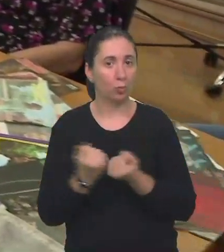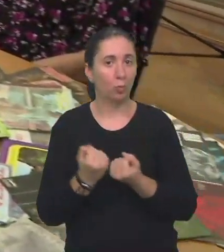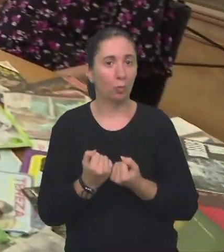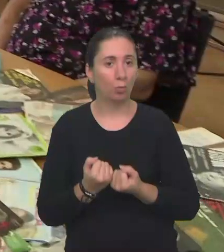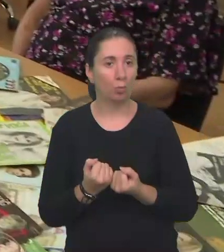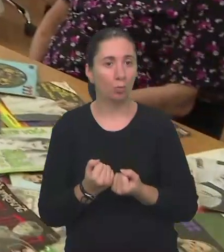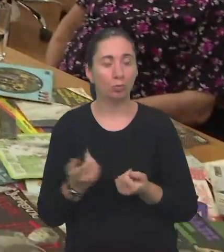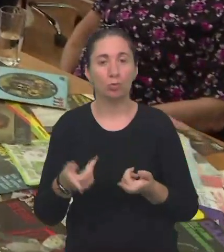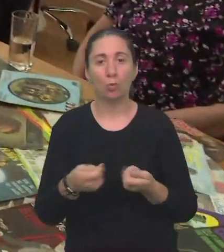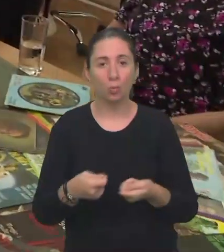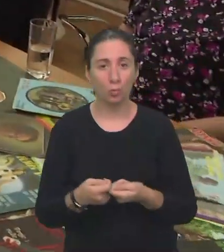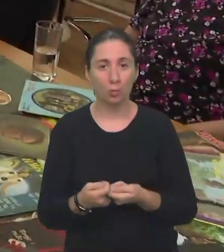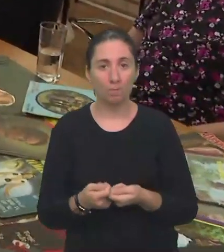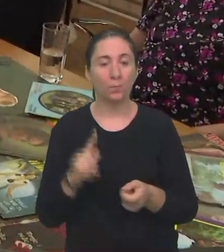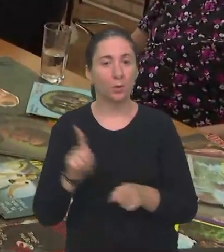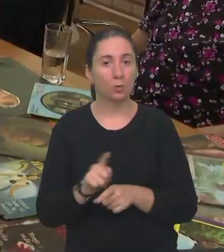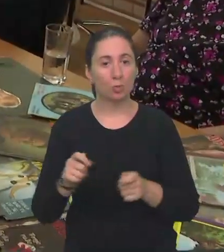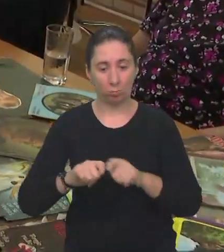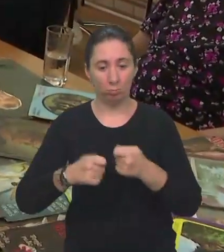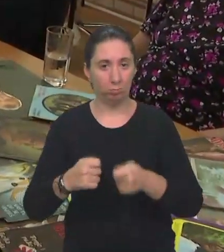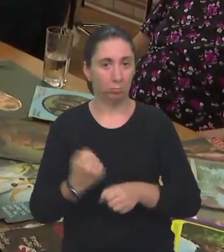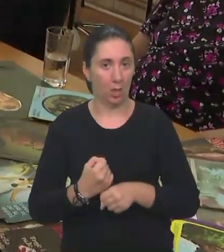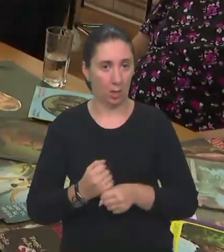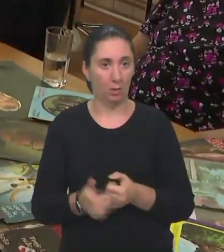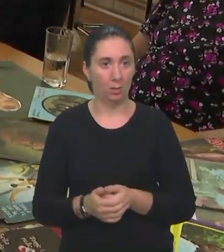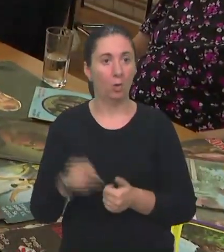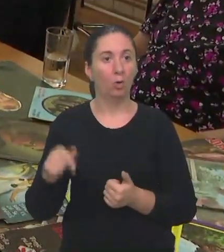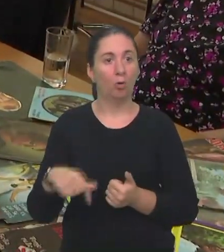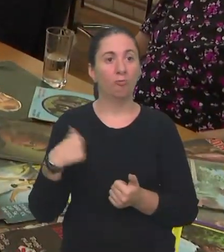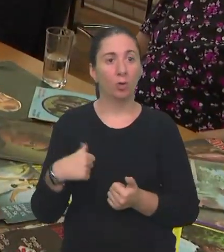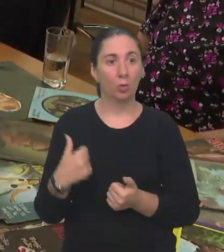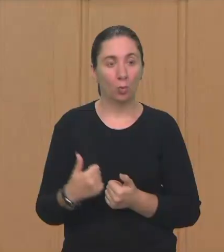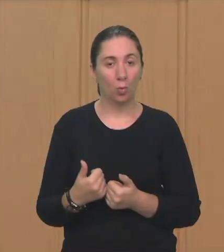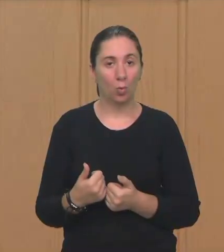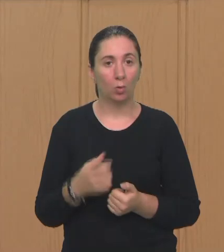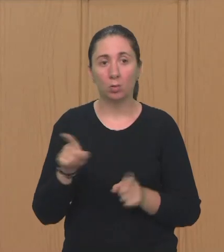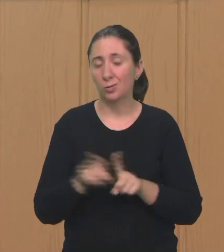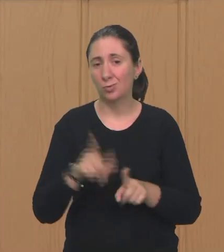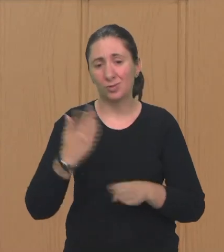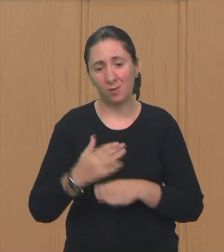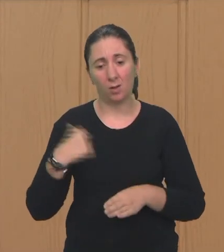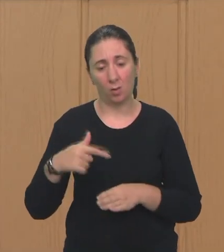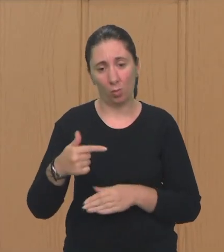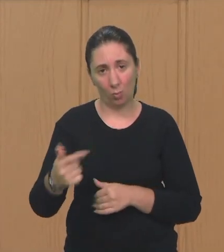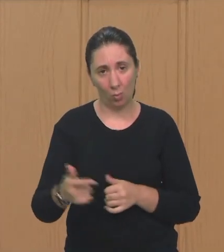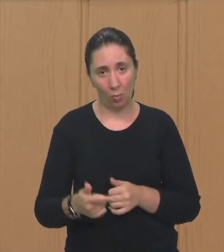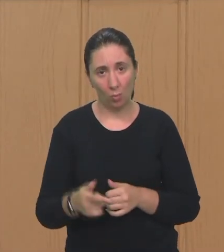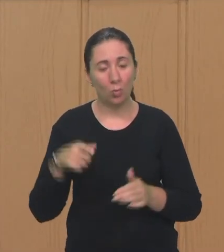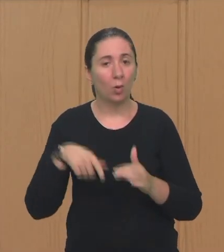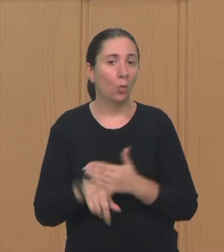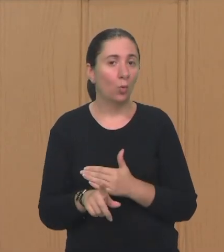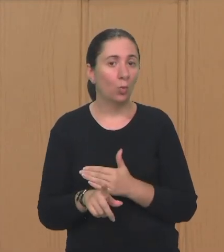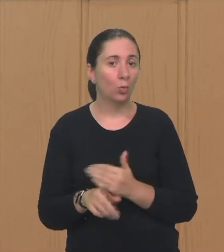kako voditi udrugu, a bave se i ručnim radom. Ove godine, kao i svake godine,